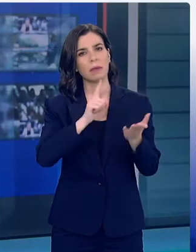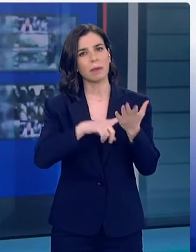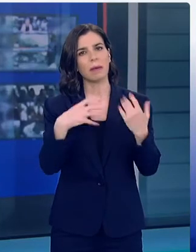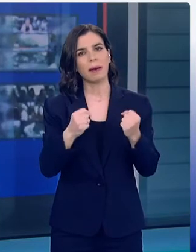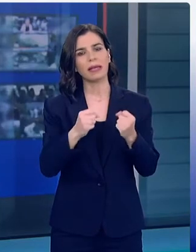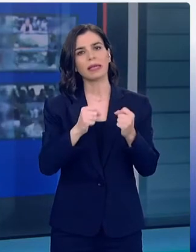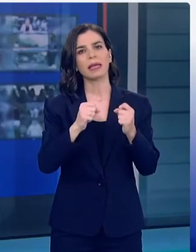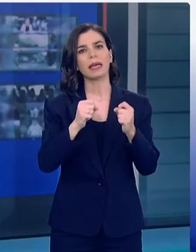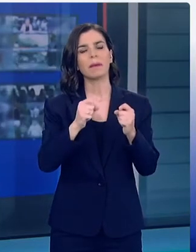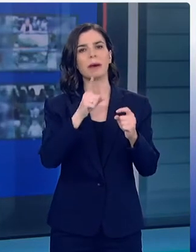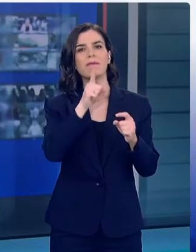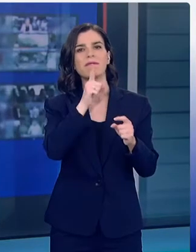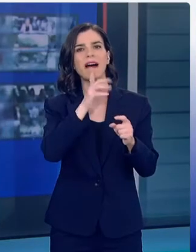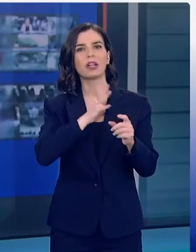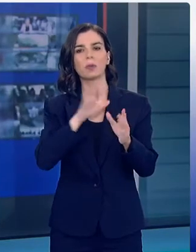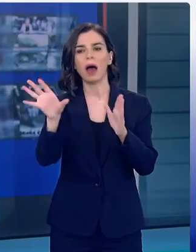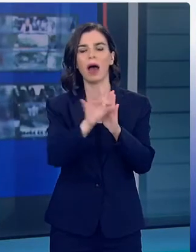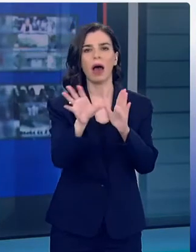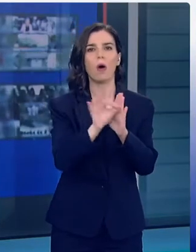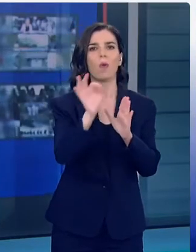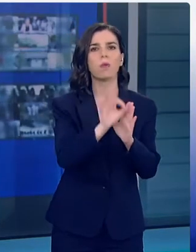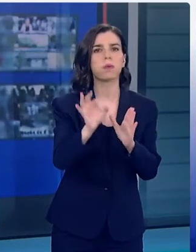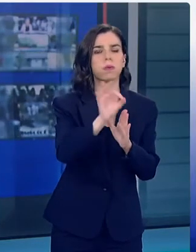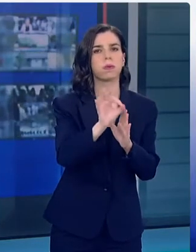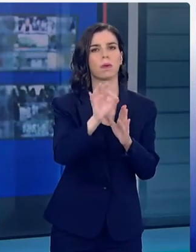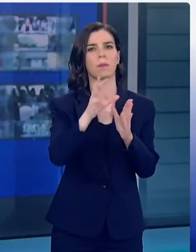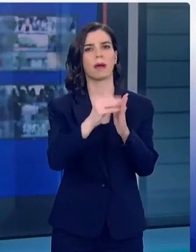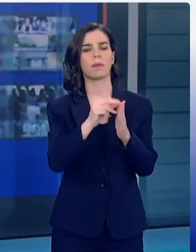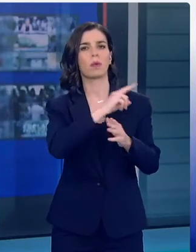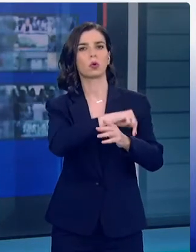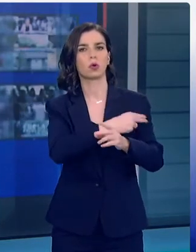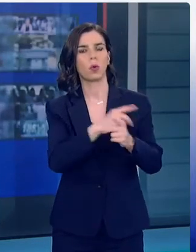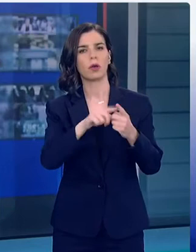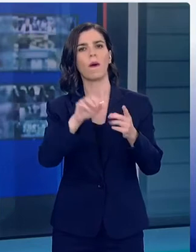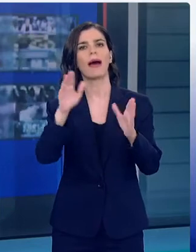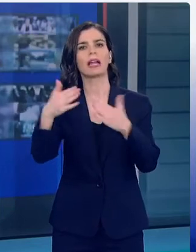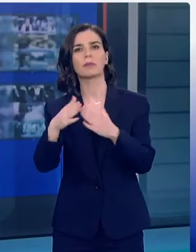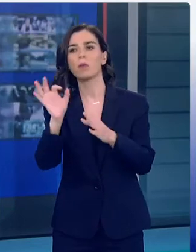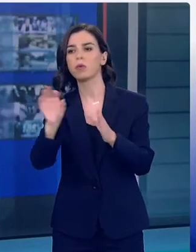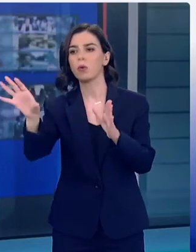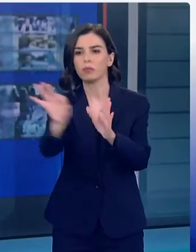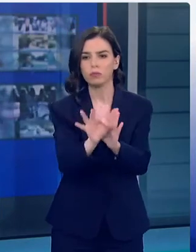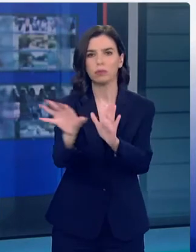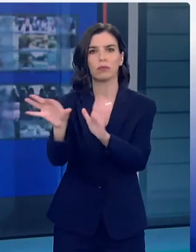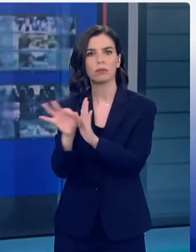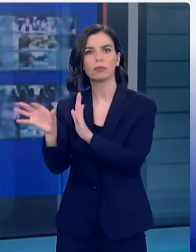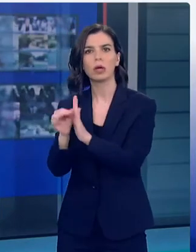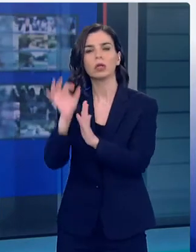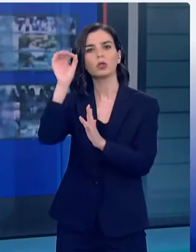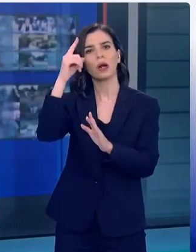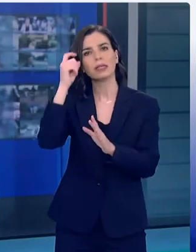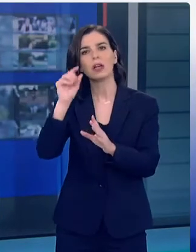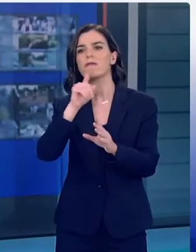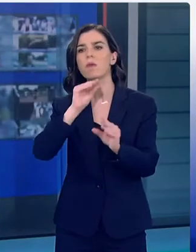πού έχει προσληφθεί το υγειονομικό προσωπικό ανά ΥΠΕ, ανά νοσοκομείο και ανά τμήμα, ώστε να υπάρχει μια εικόνα της